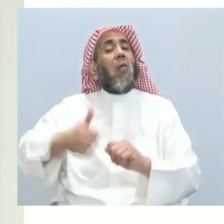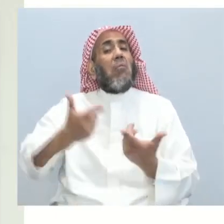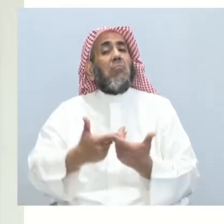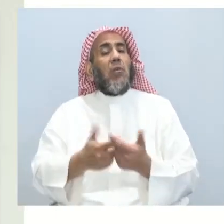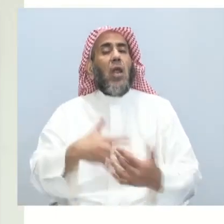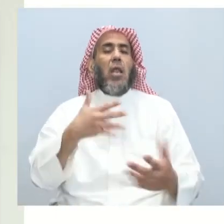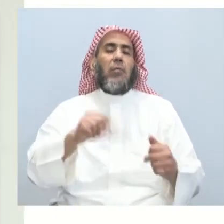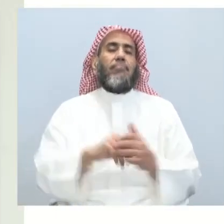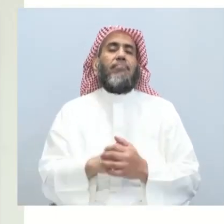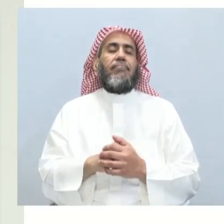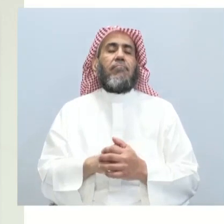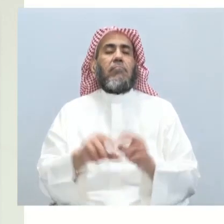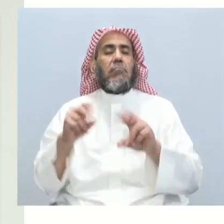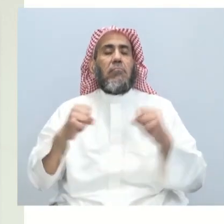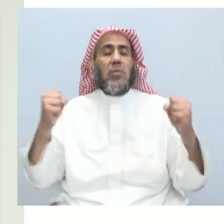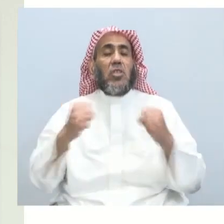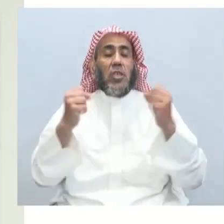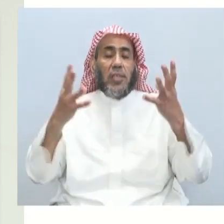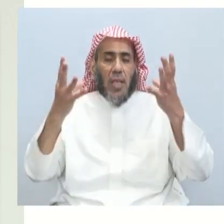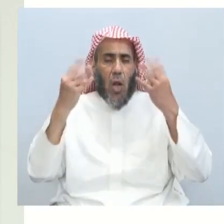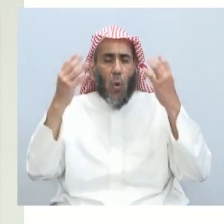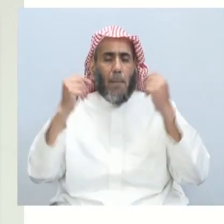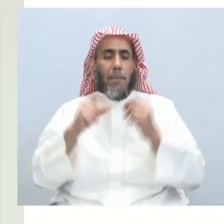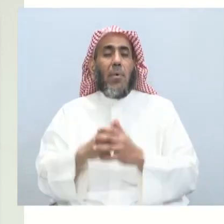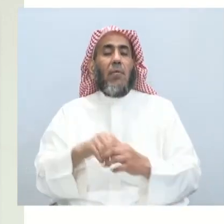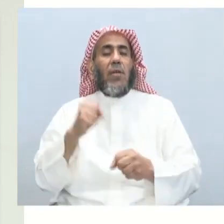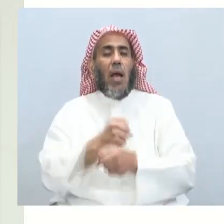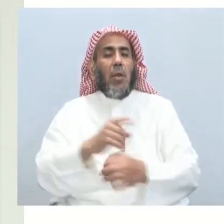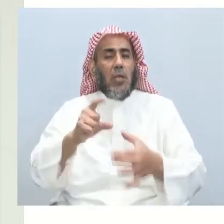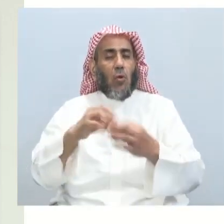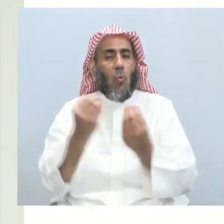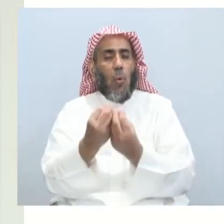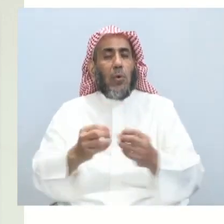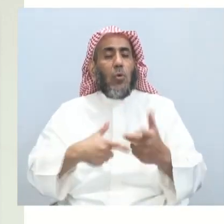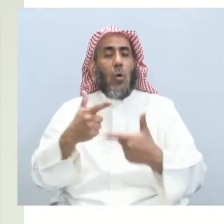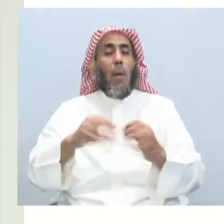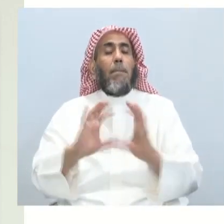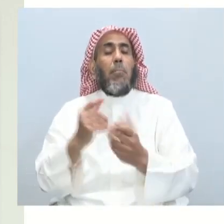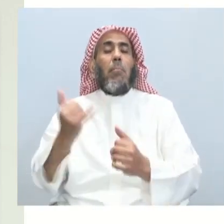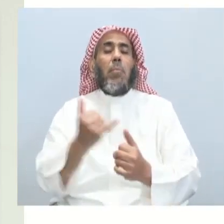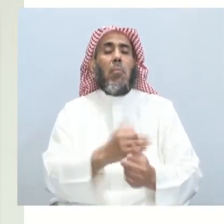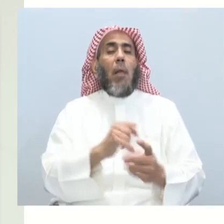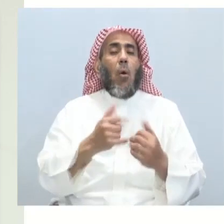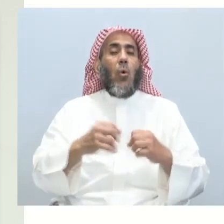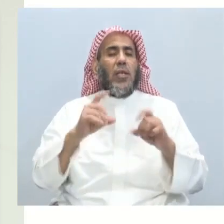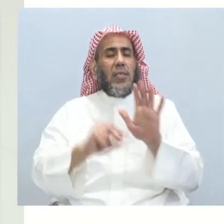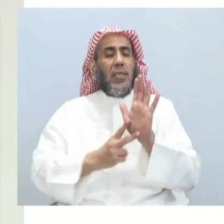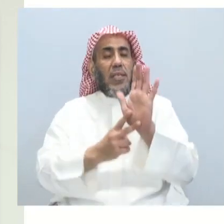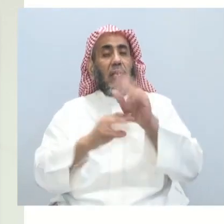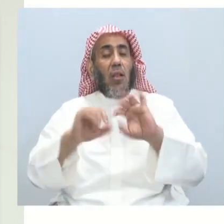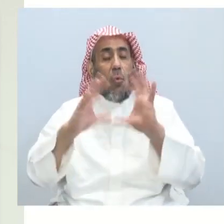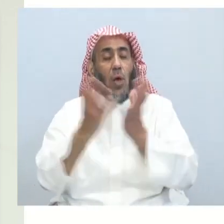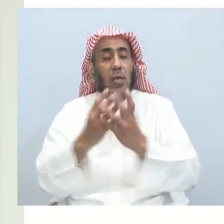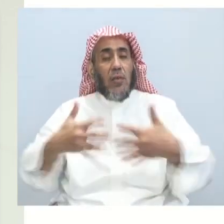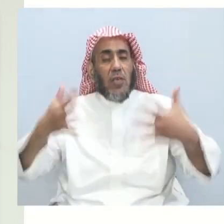وولى هنا بعض نشاطات التعلم الحديث هنا في عمل التعاوني تقوم المجموعات بالمهام طبعا اولا التدليل على الظواهر الشائعه